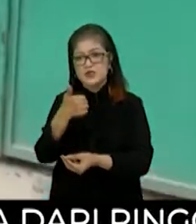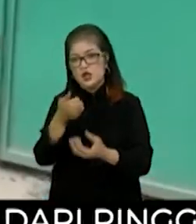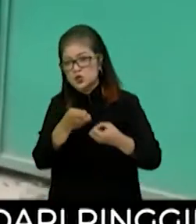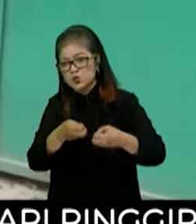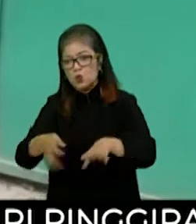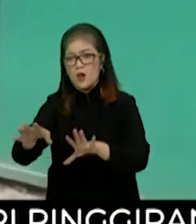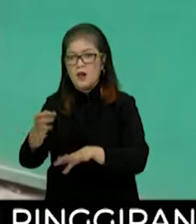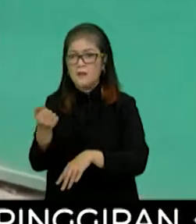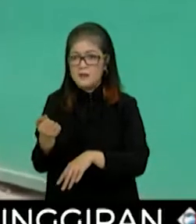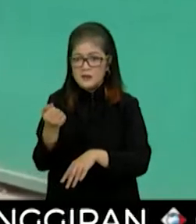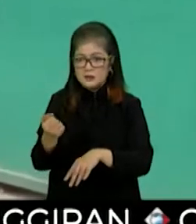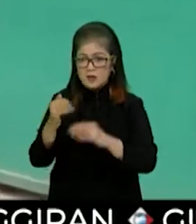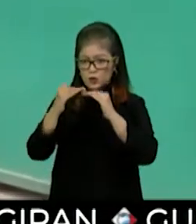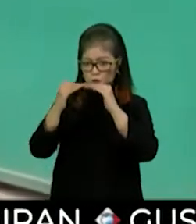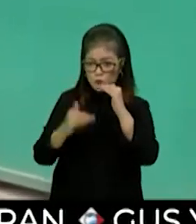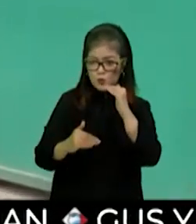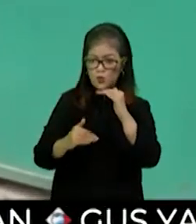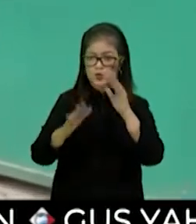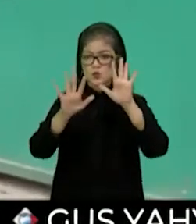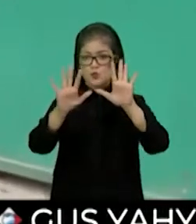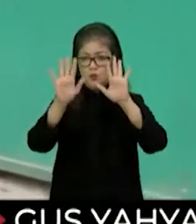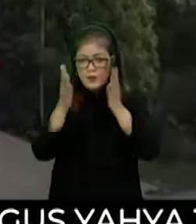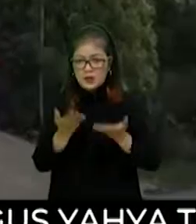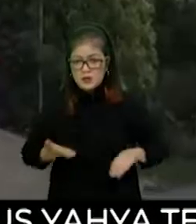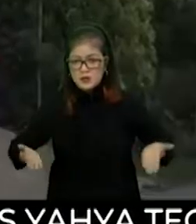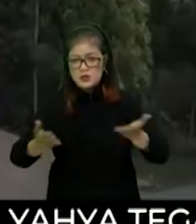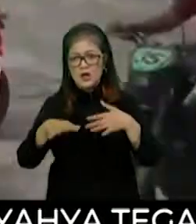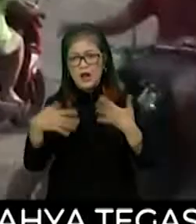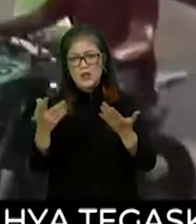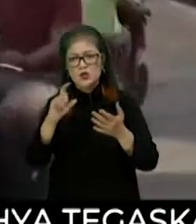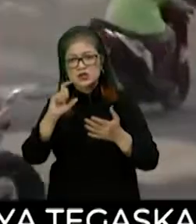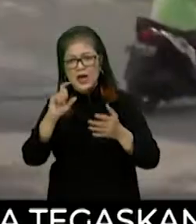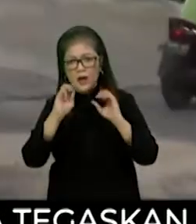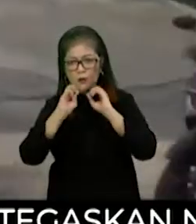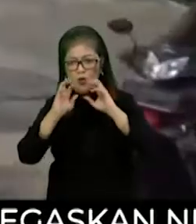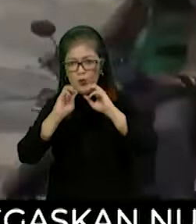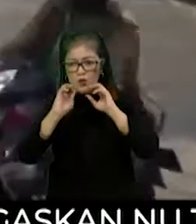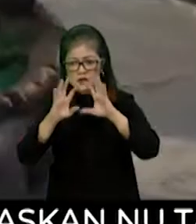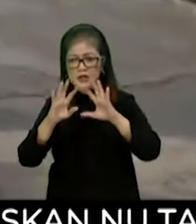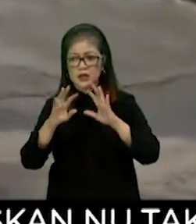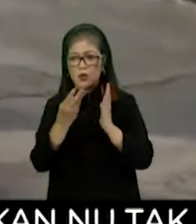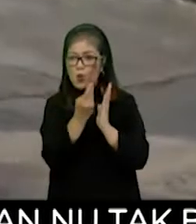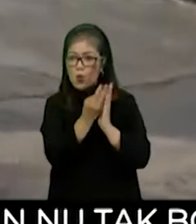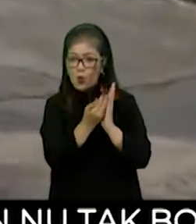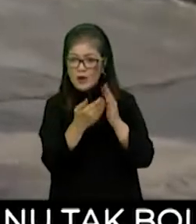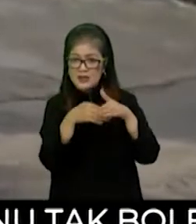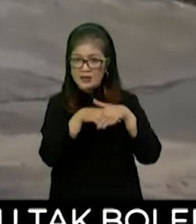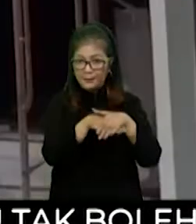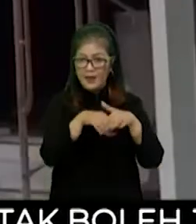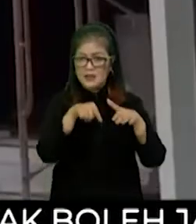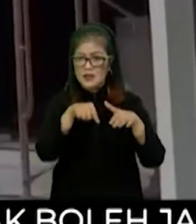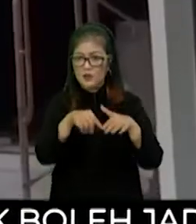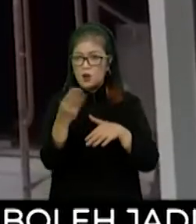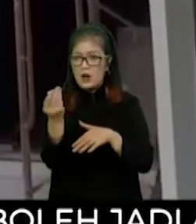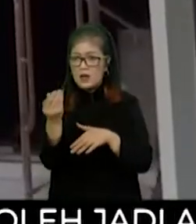pasaran melalui media sosial dan sejumlah promo. Ede menggunakan uang setoran para investor untuk menutup selisih harga